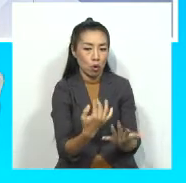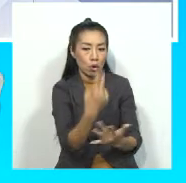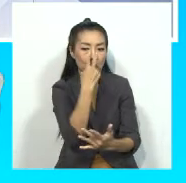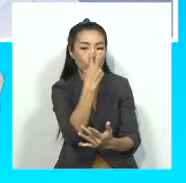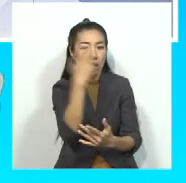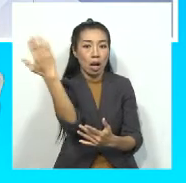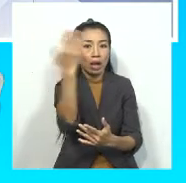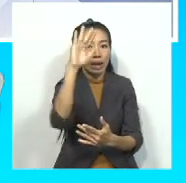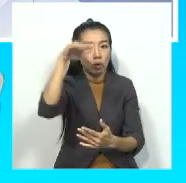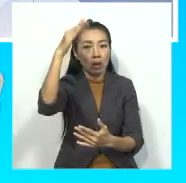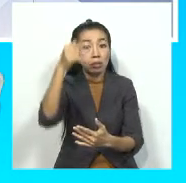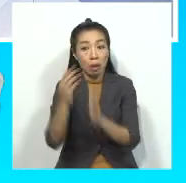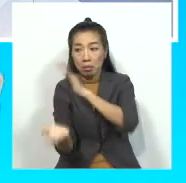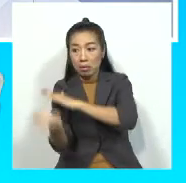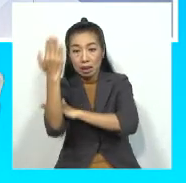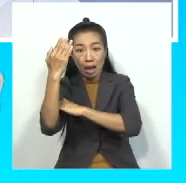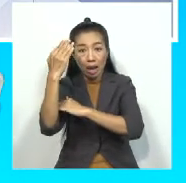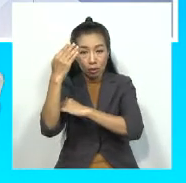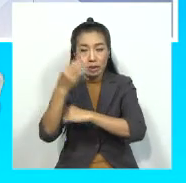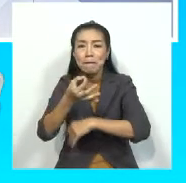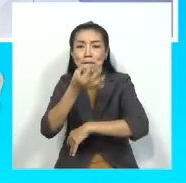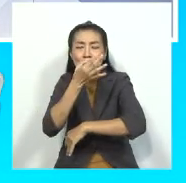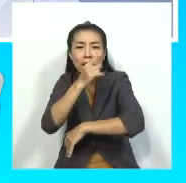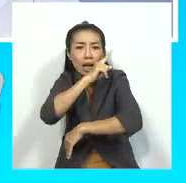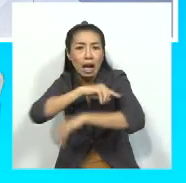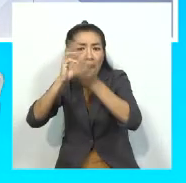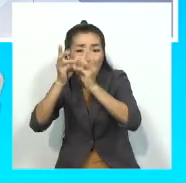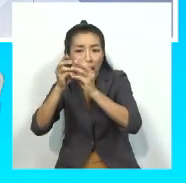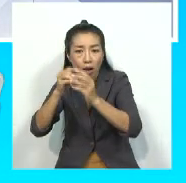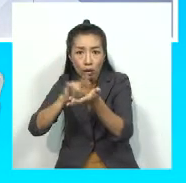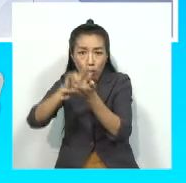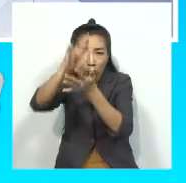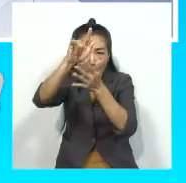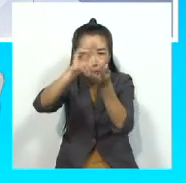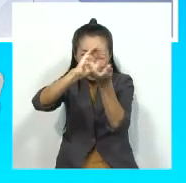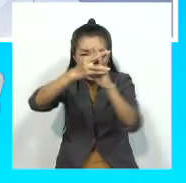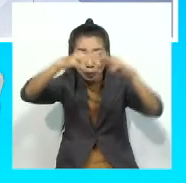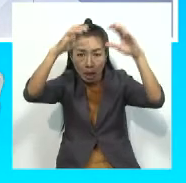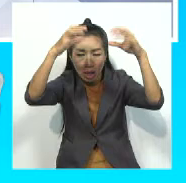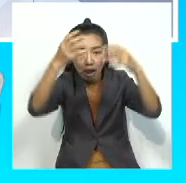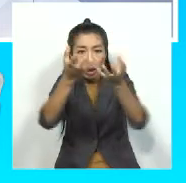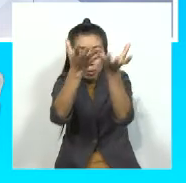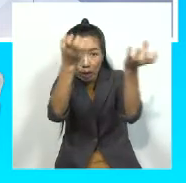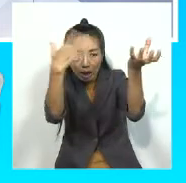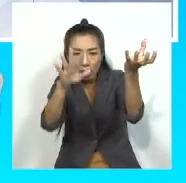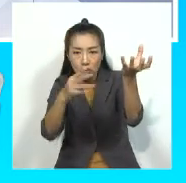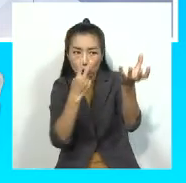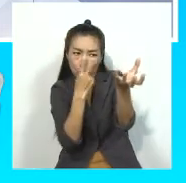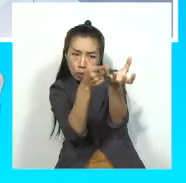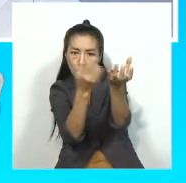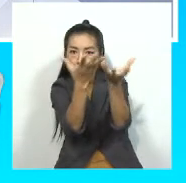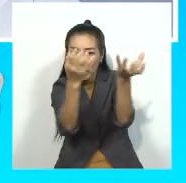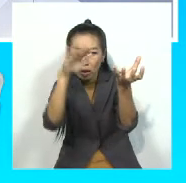ของสภาพเมฆที่เราไปโปรยที่เราไปทำตรงนั้นนิดนึงอะครับแล้วเราก็จะมาดูตรงนี้เนี่ยตอ